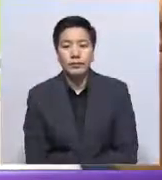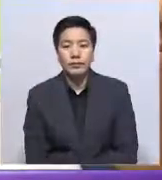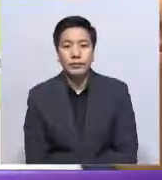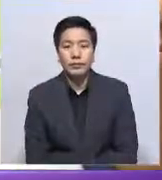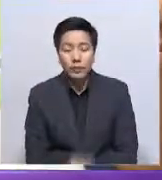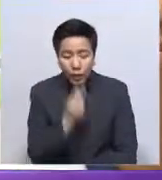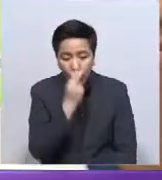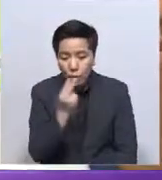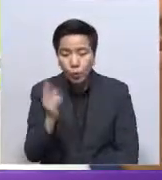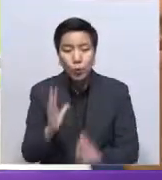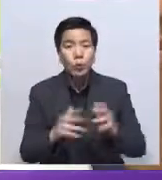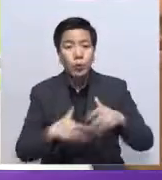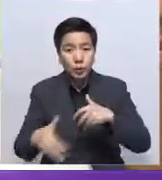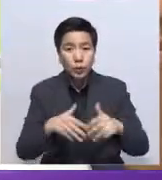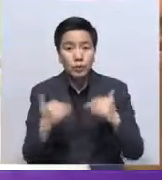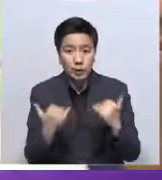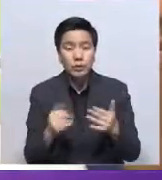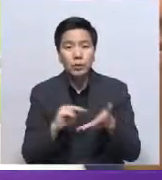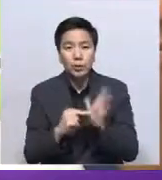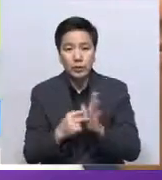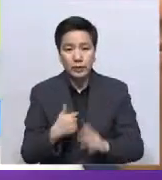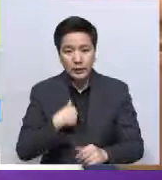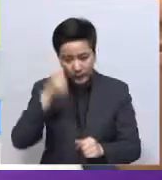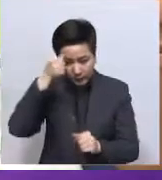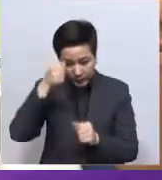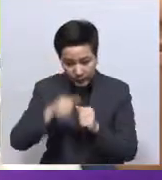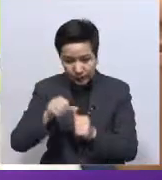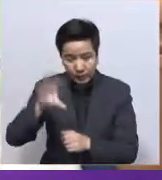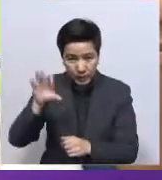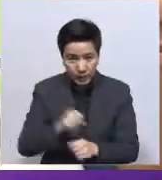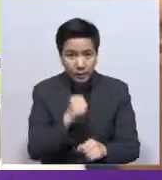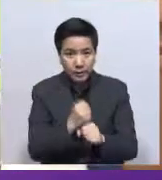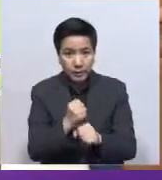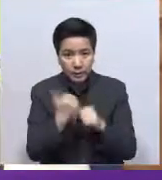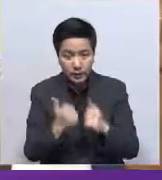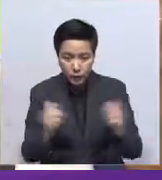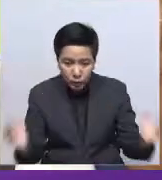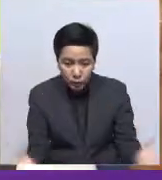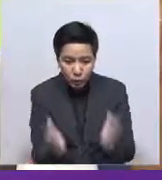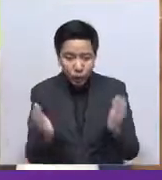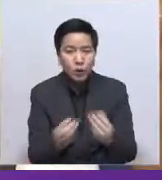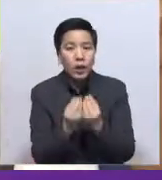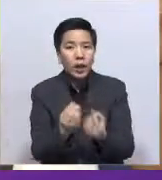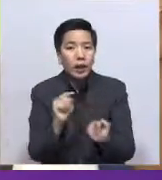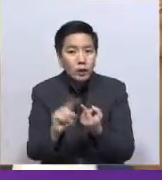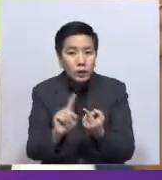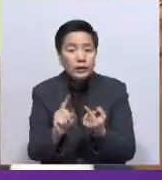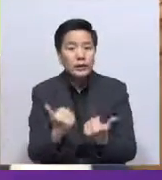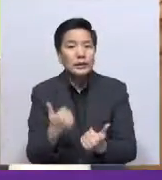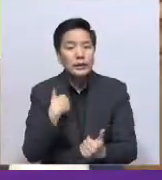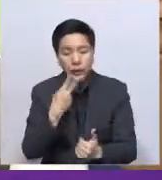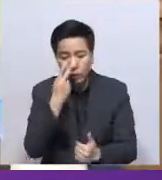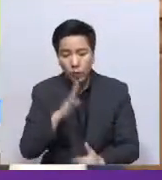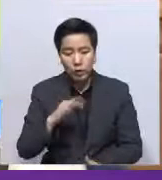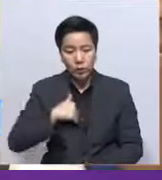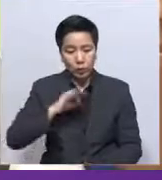ดูแลประชาชนเนี่ยถือว่าเราได้ถอดบทเรียนเรื่องการอำนวยความสะดวกการกระตุ้นให้มีความสำ